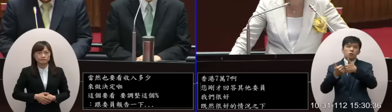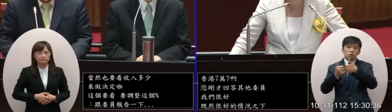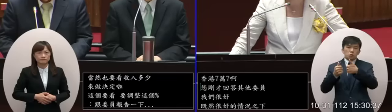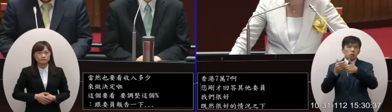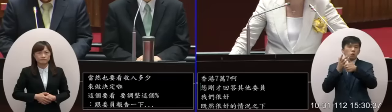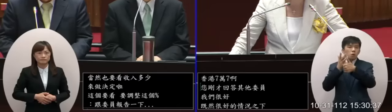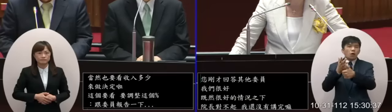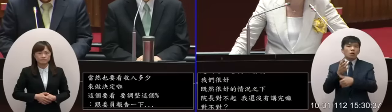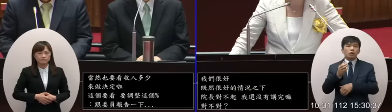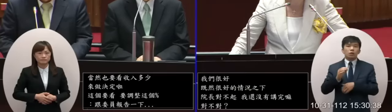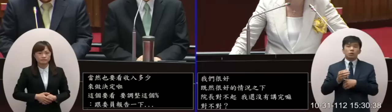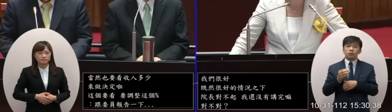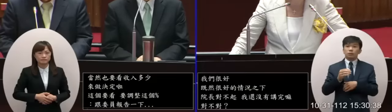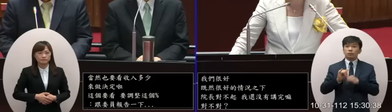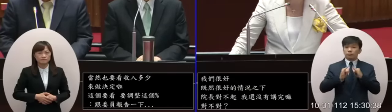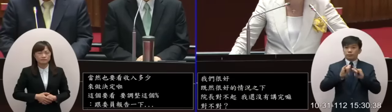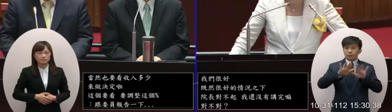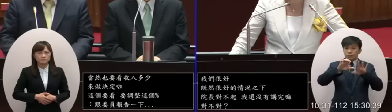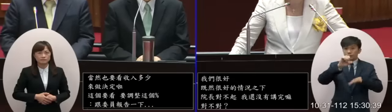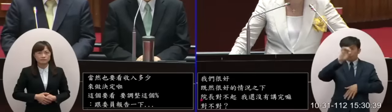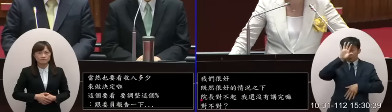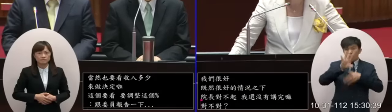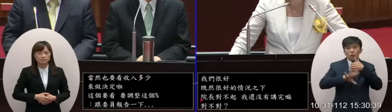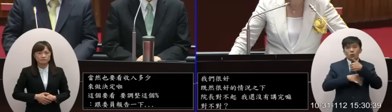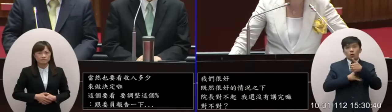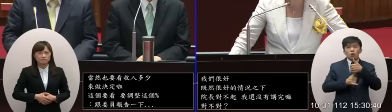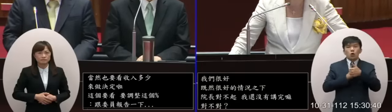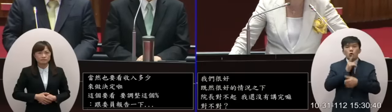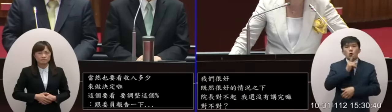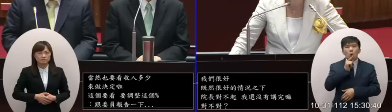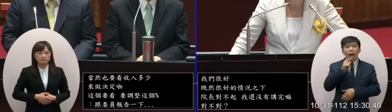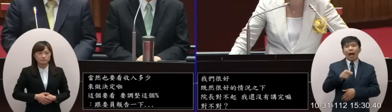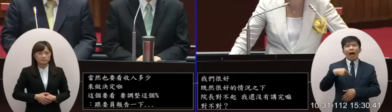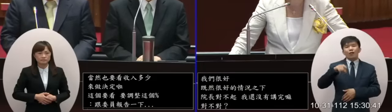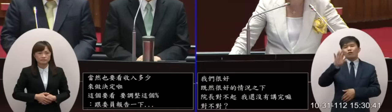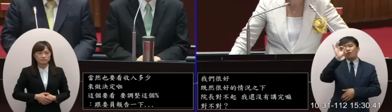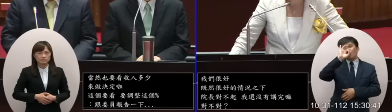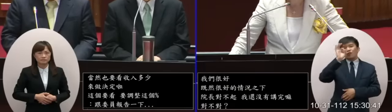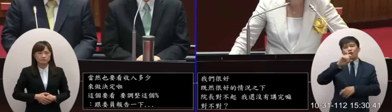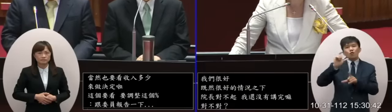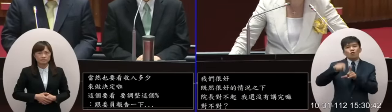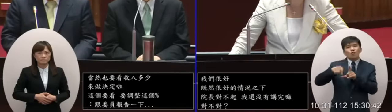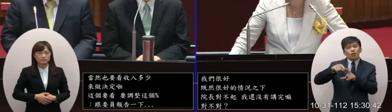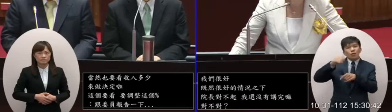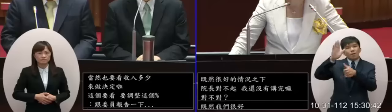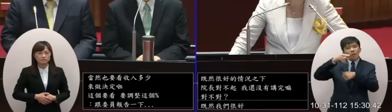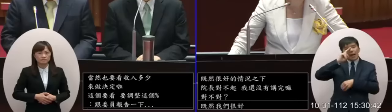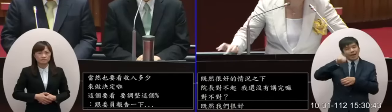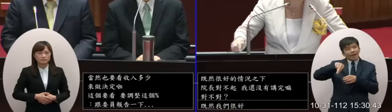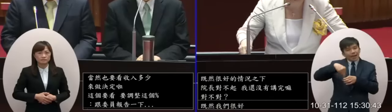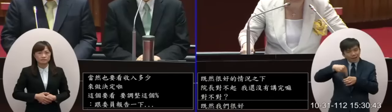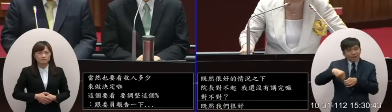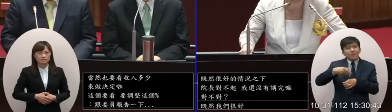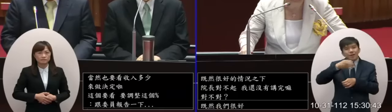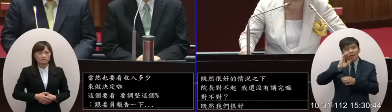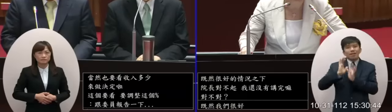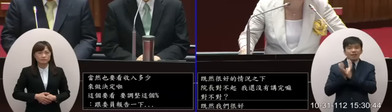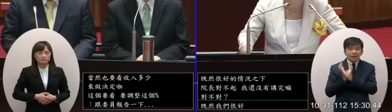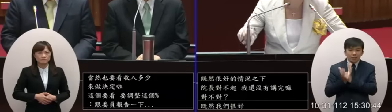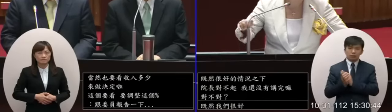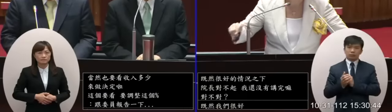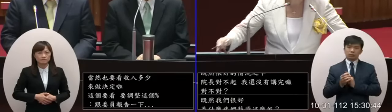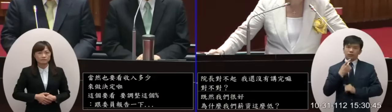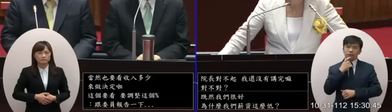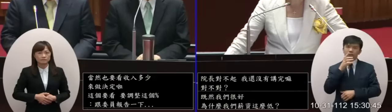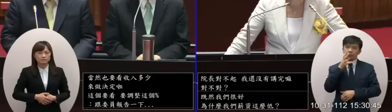员这个民党的委员就讲说：“哎呀，你怎么不找这个企业界喝咖啡？”哎，曾几何时，税都是你